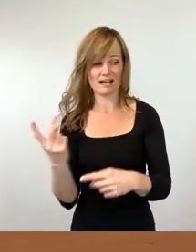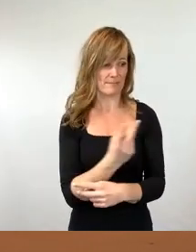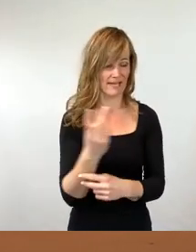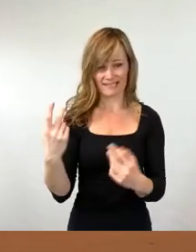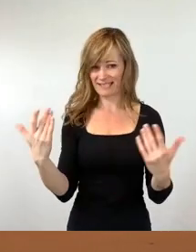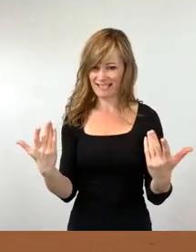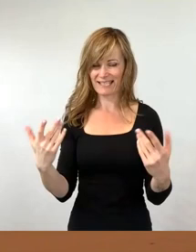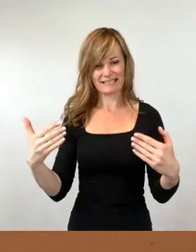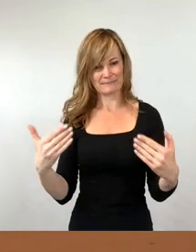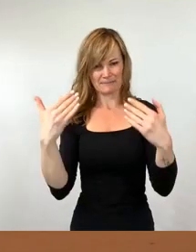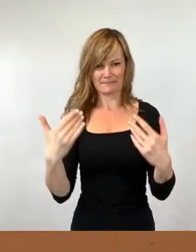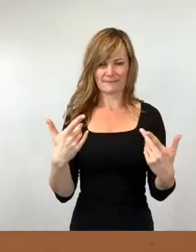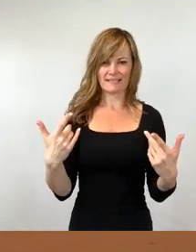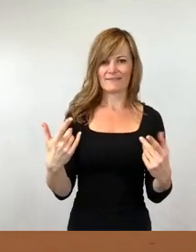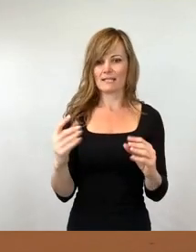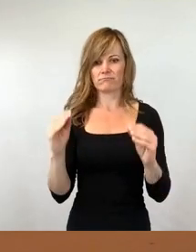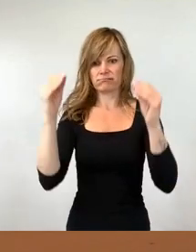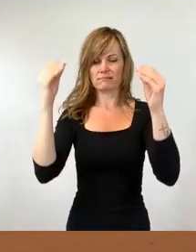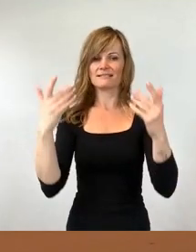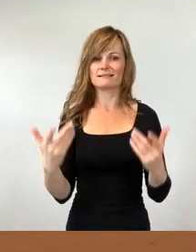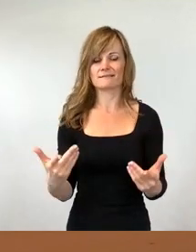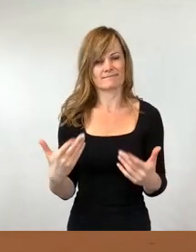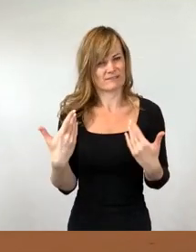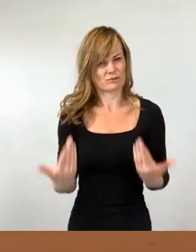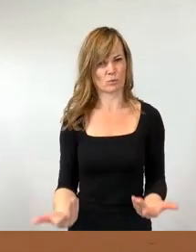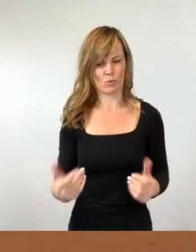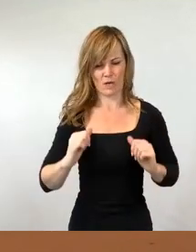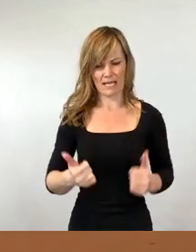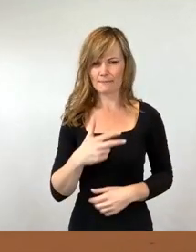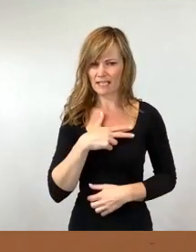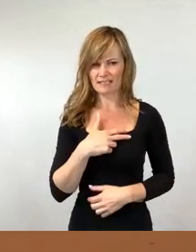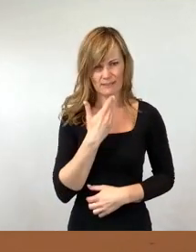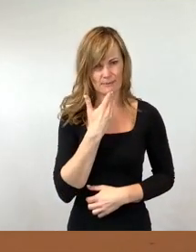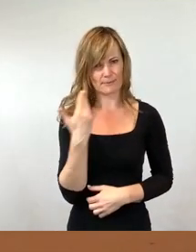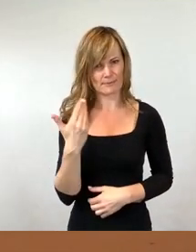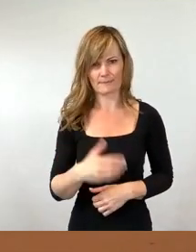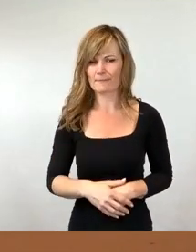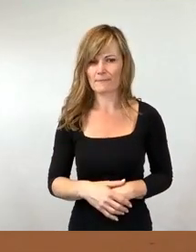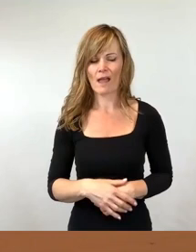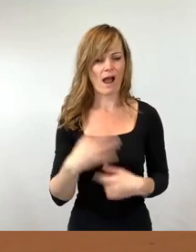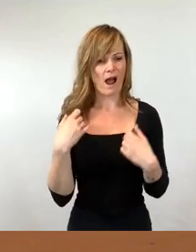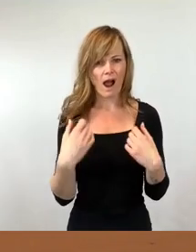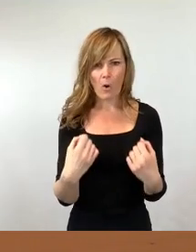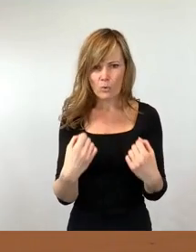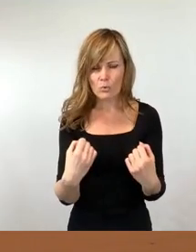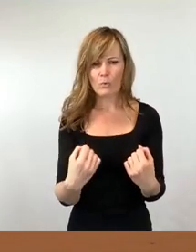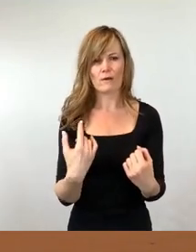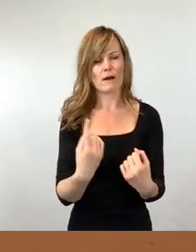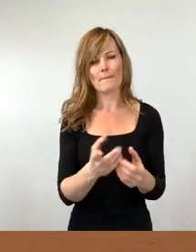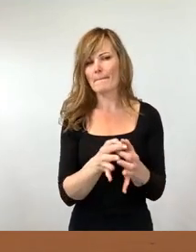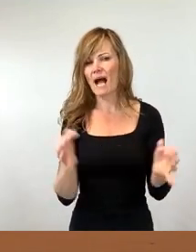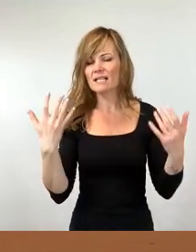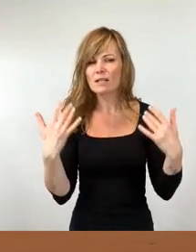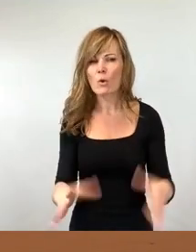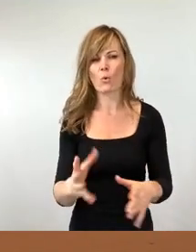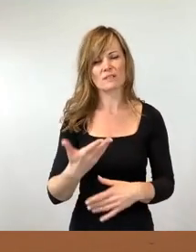betrieben wird, entspricht doch längst nicht mehr der Lebensrealität. Selbst die Autofahrer, die maßlos über den Verkehrsversuch geärgert